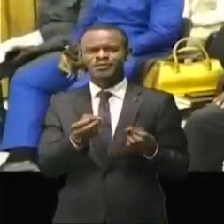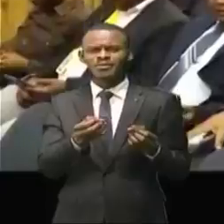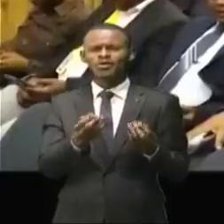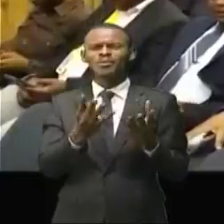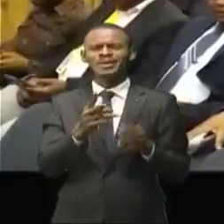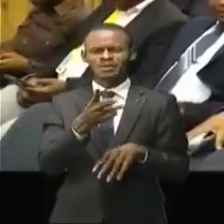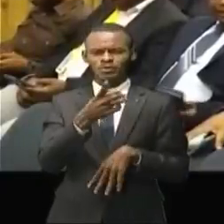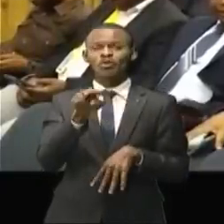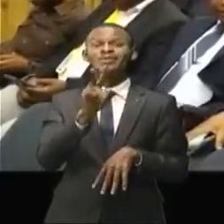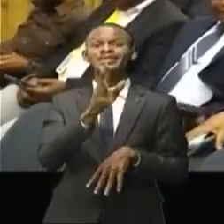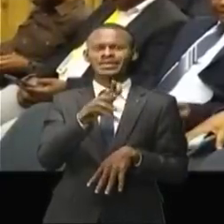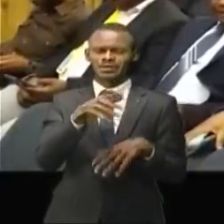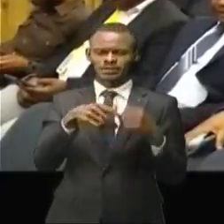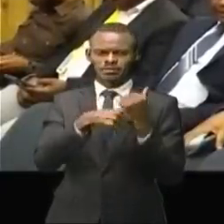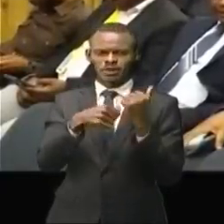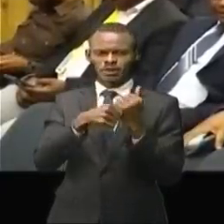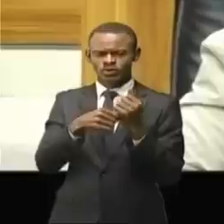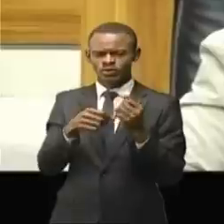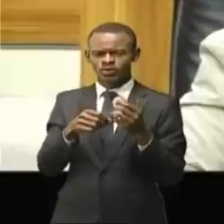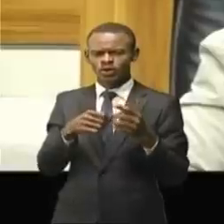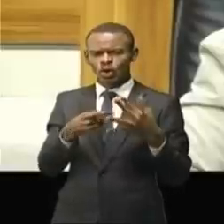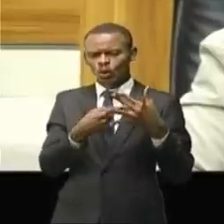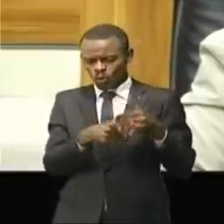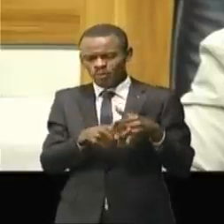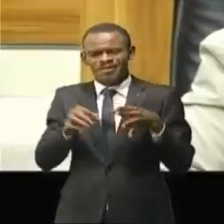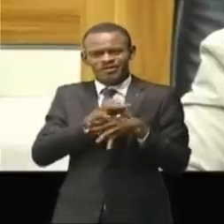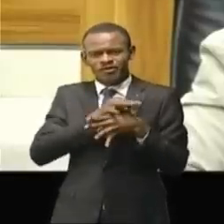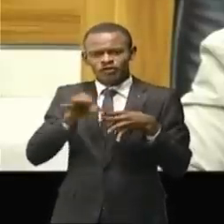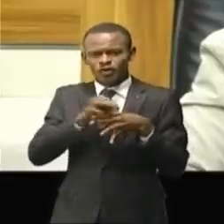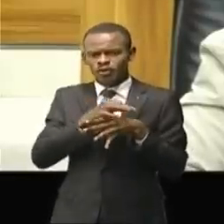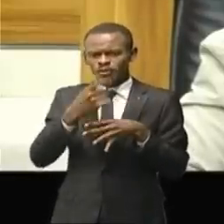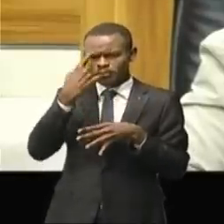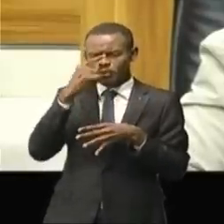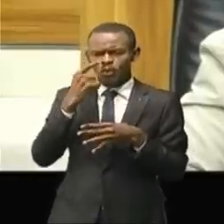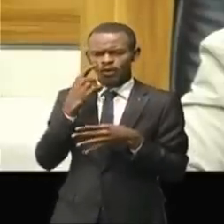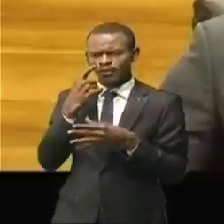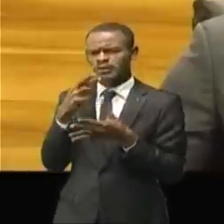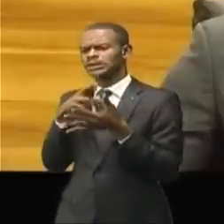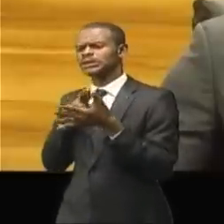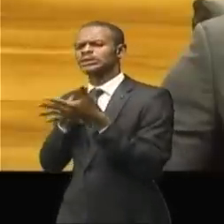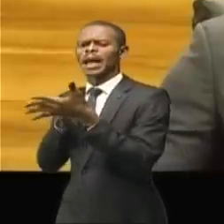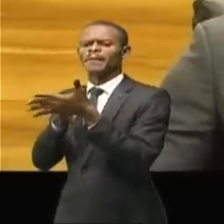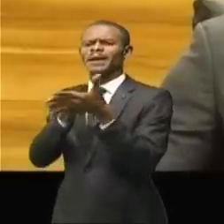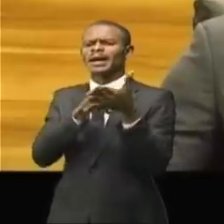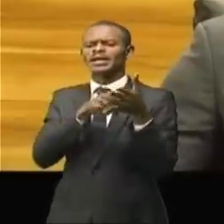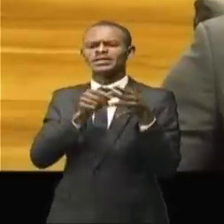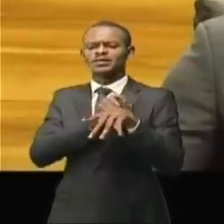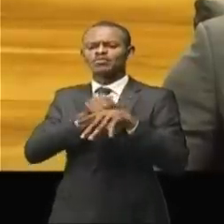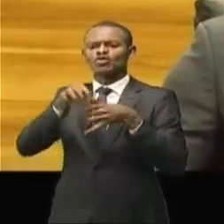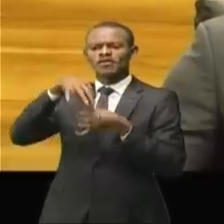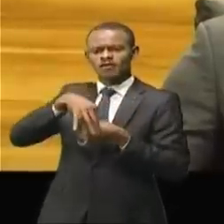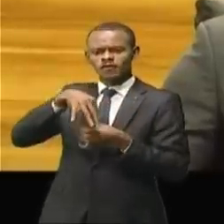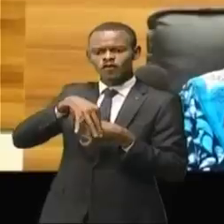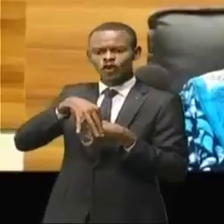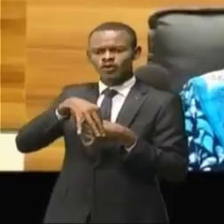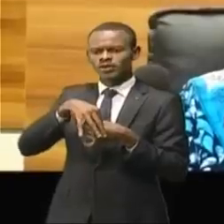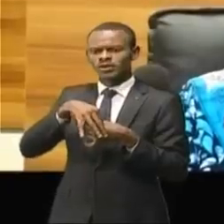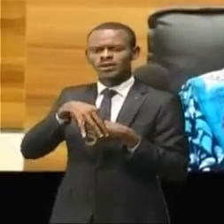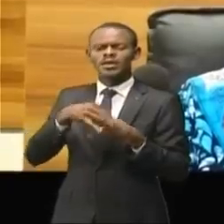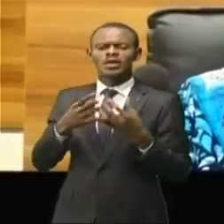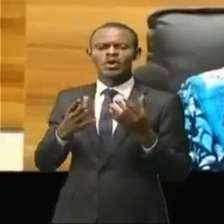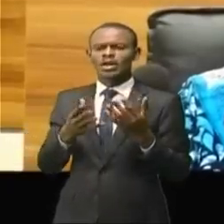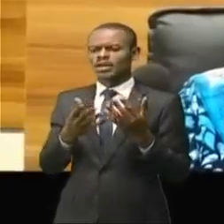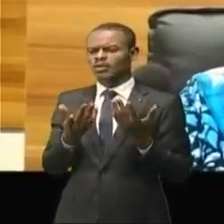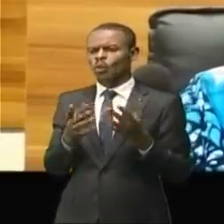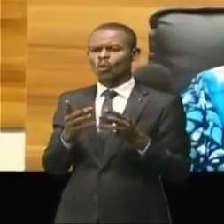préposés qui seront formés pour le rupurage des bureaux de vote et à l'identification des membres des bureaux de vote et de dépouillement